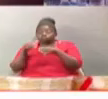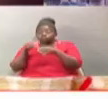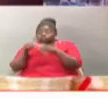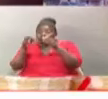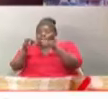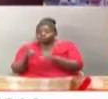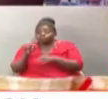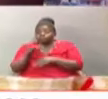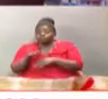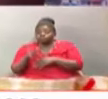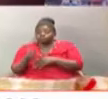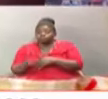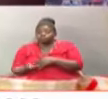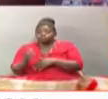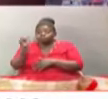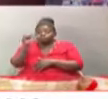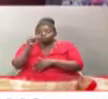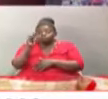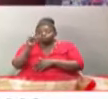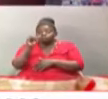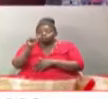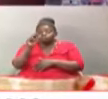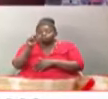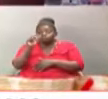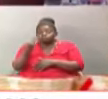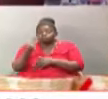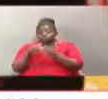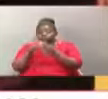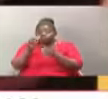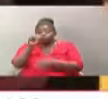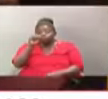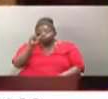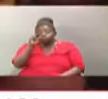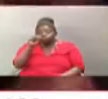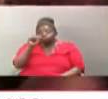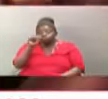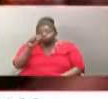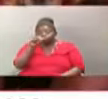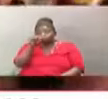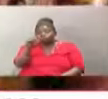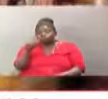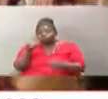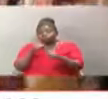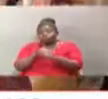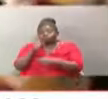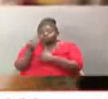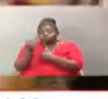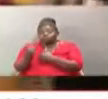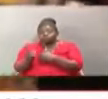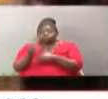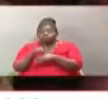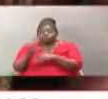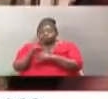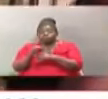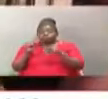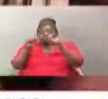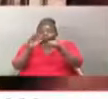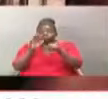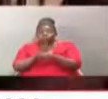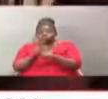Mu kusooka abasomo na products abakulembeddwamu Anna Maria Namiro abamu ku bavujjirizi b'enkuuka bakunze abantu okujja mu